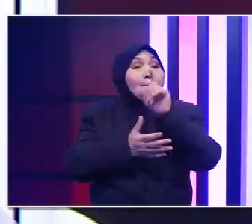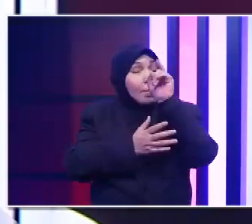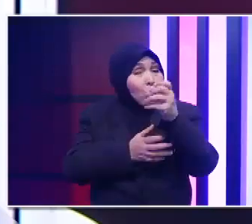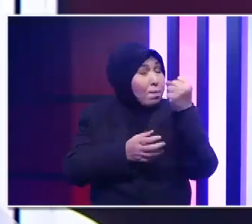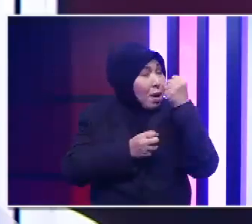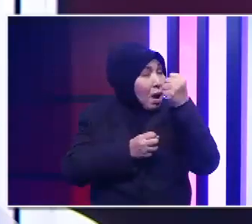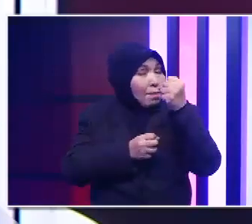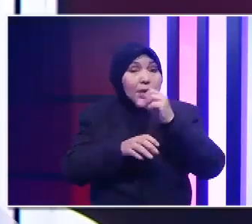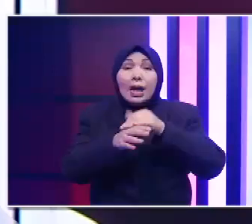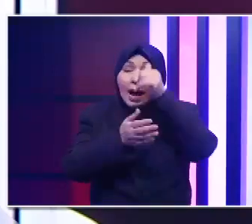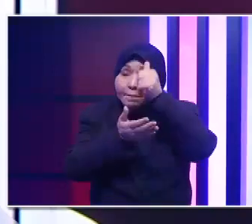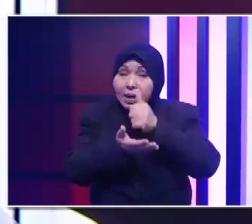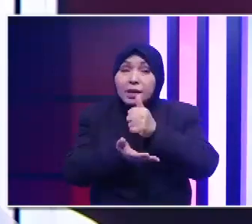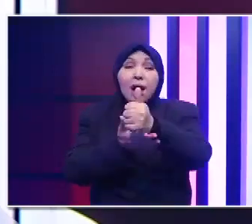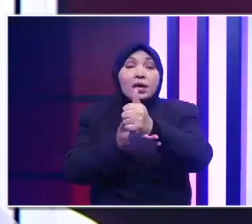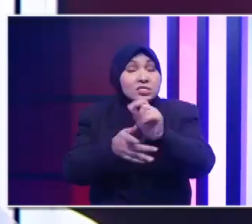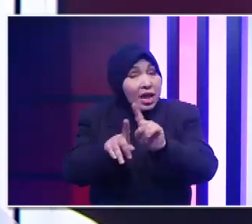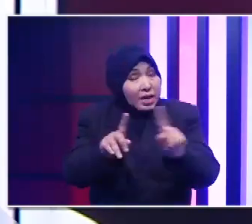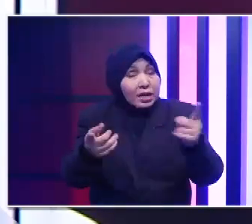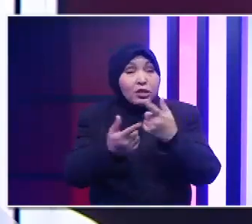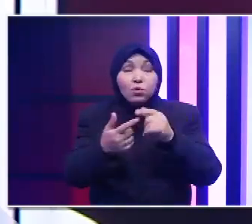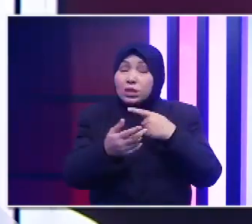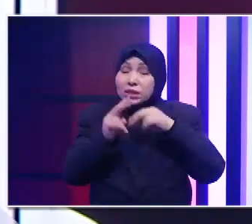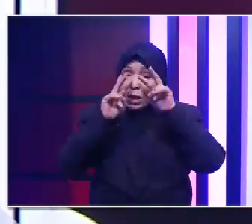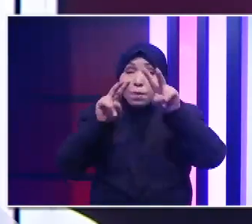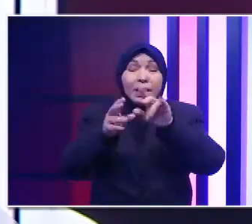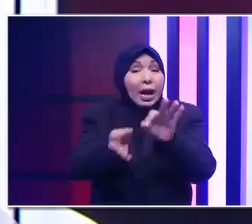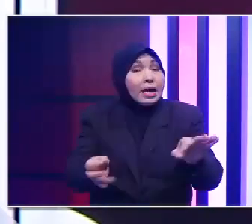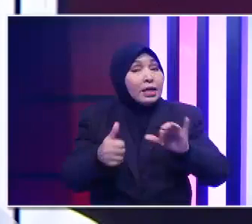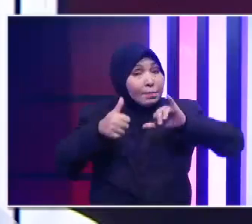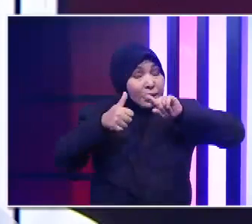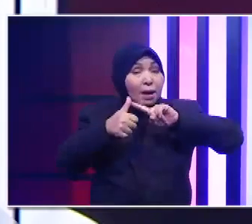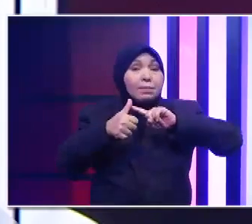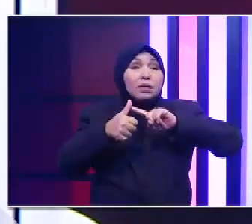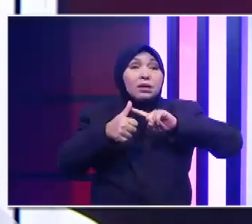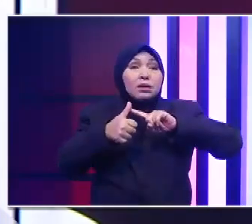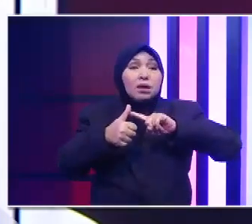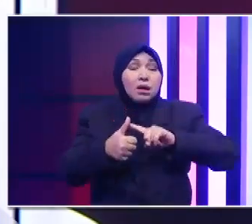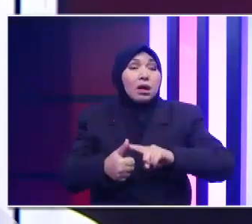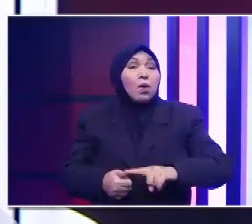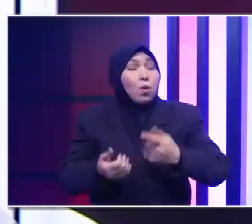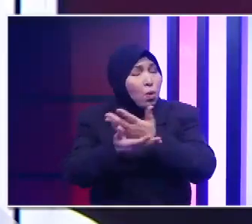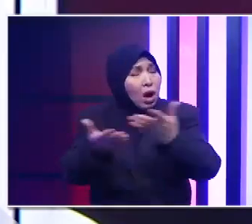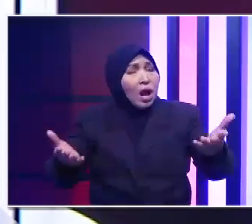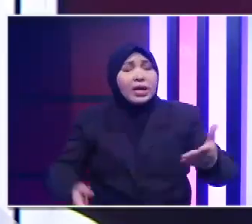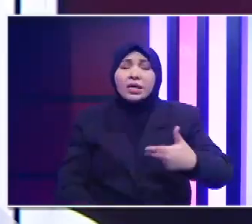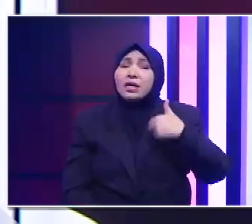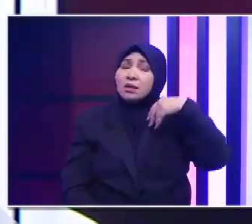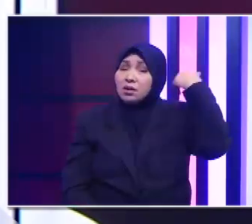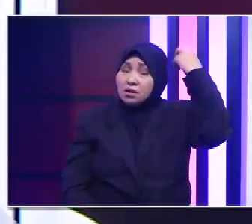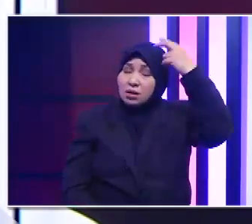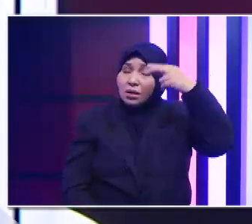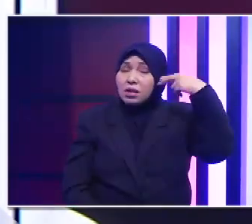berpegang kepada amanah tersebut selain daripada itu kalau kita lihat pada ayat pertama tadi Hai an-nabi ya ayyuhan nabiyyu 5 tuh